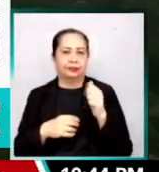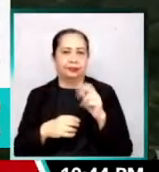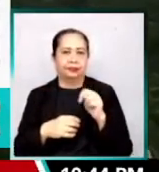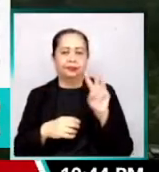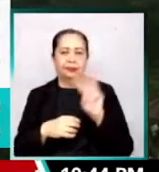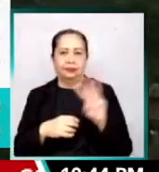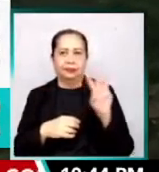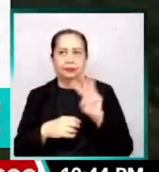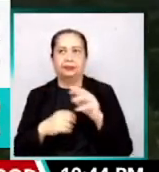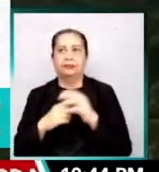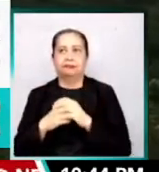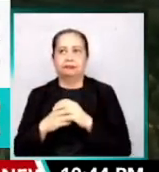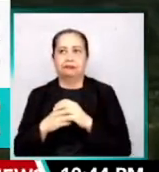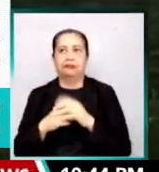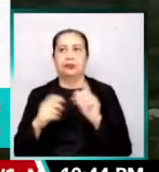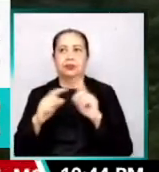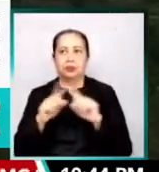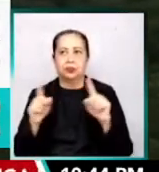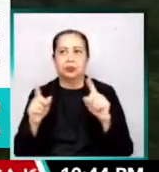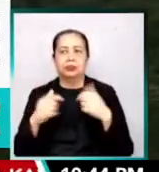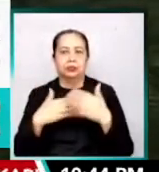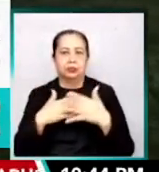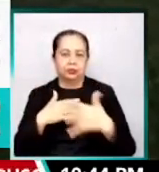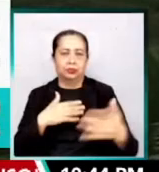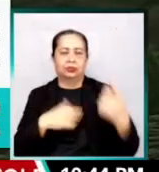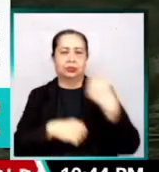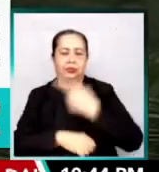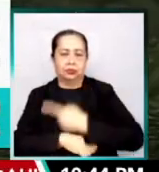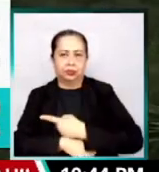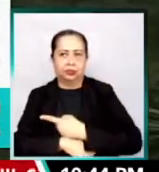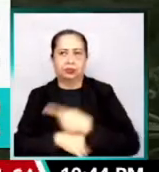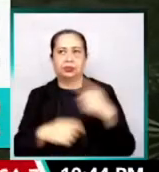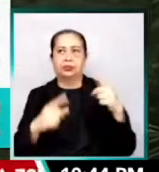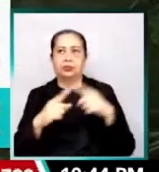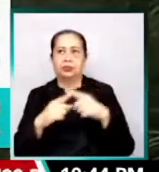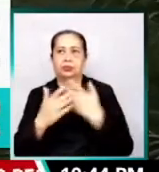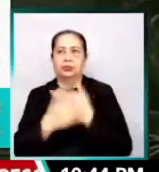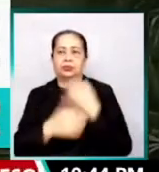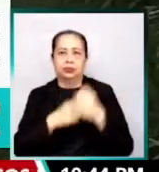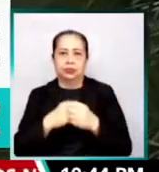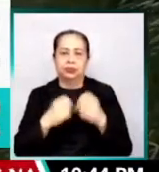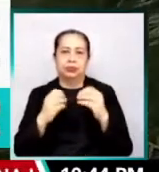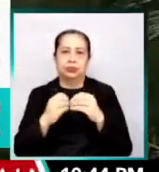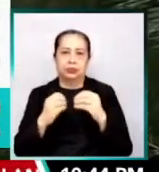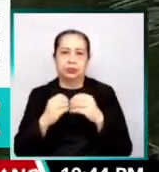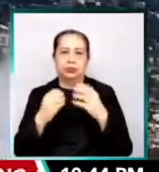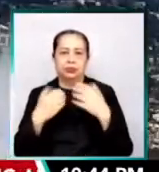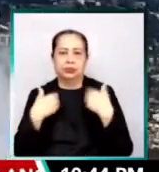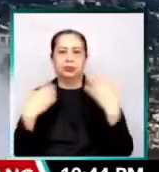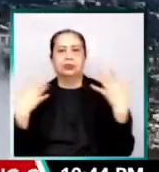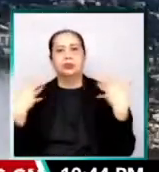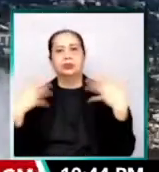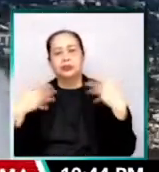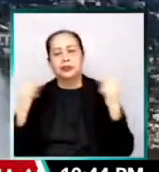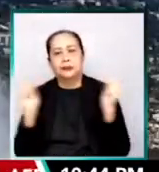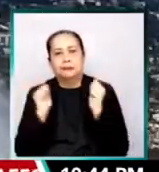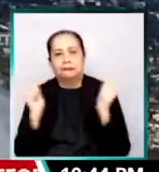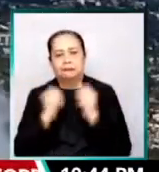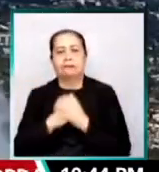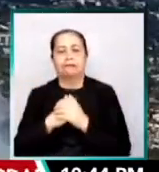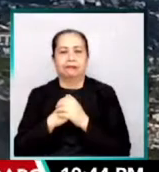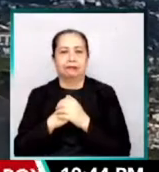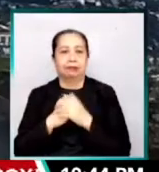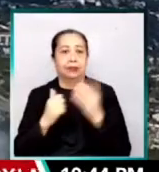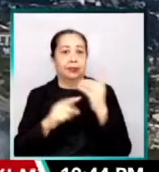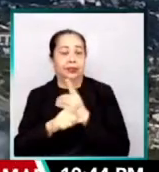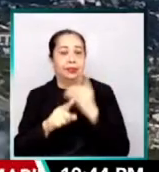mga susunod pang mga araw, especially after ng New Year, ay magiging mas malakas po yung pagbukso ng hangin-hangin. Ngayon naman daw Disyembre ay